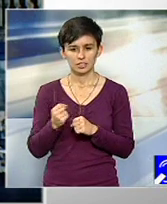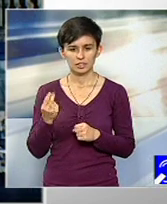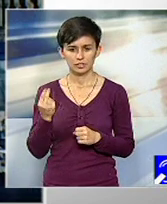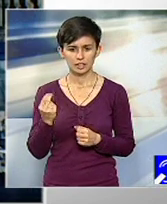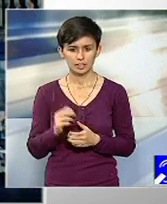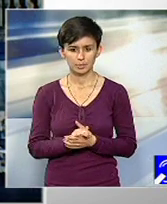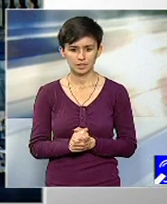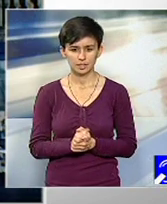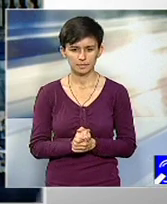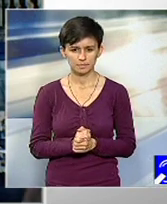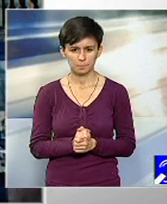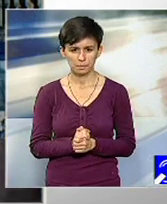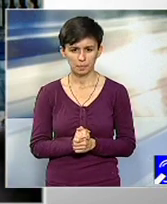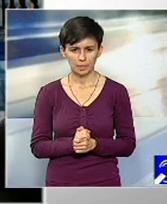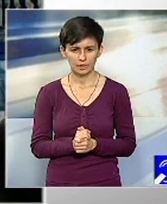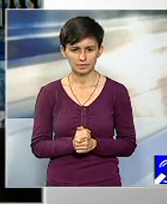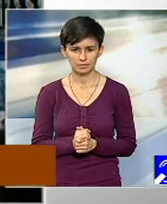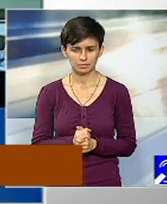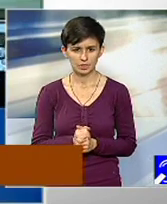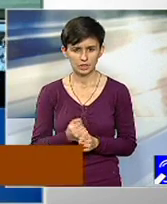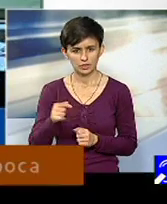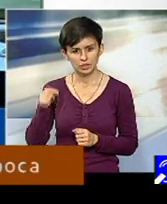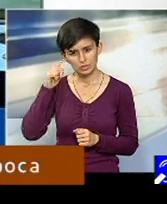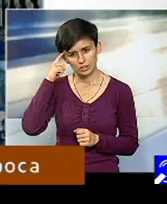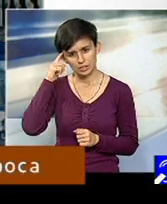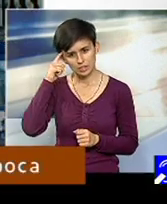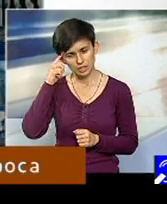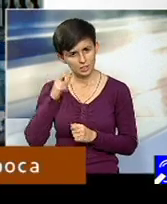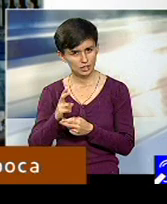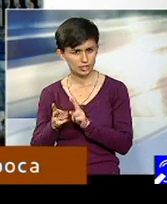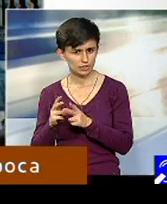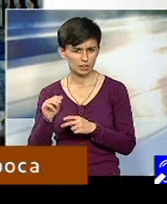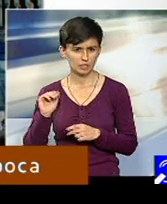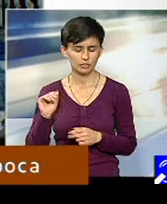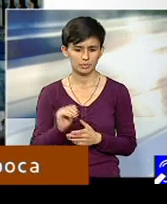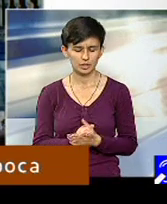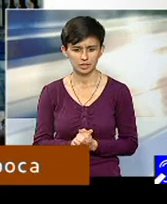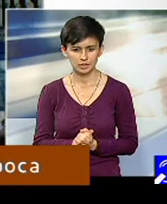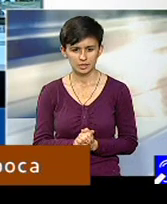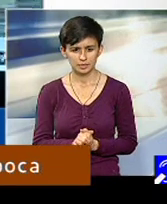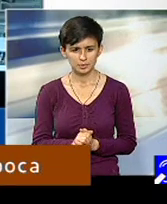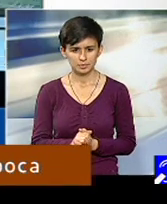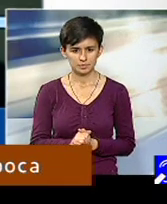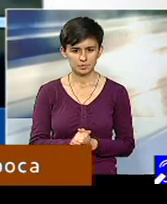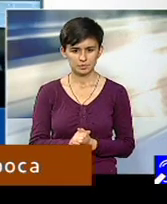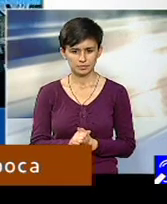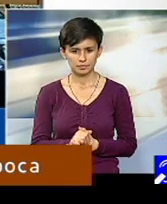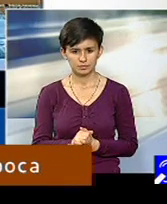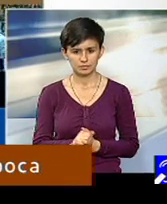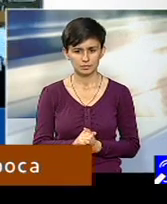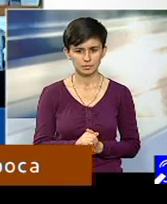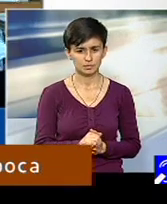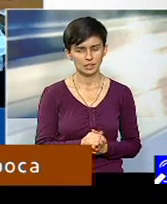îi orientez în direcția respectivă. Cum îți gândești? Cred că e foarte interesant pentru noi să înțelegem. Cum îți gândești în minte